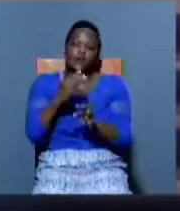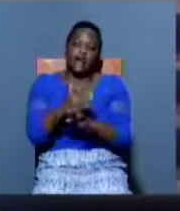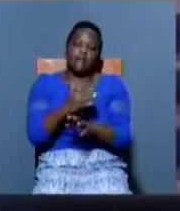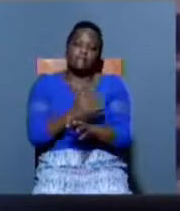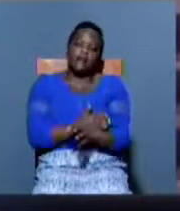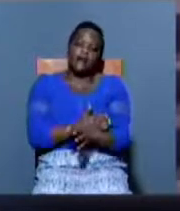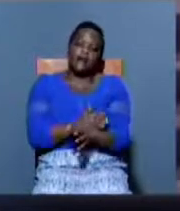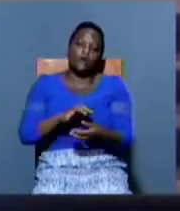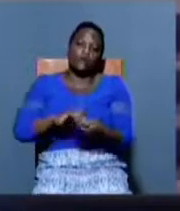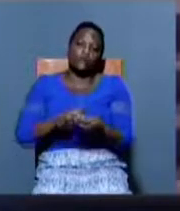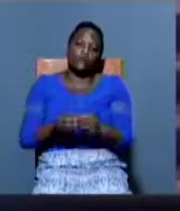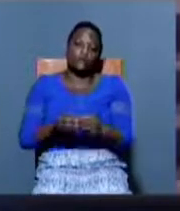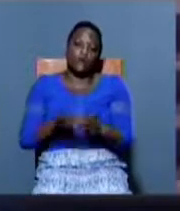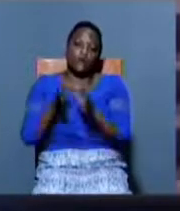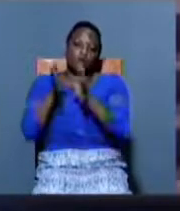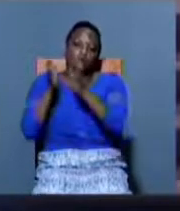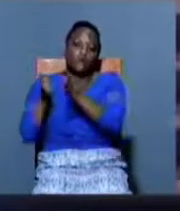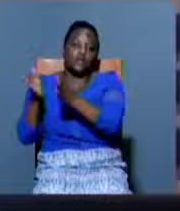nini kwanza?